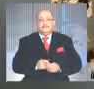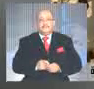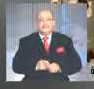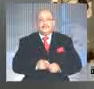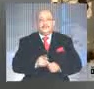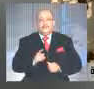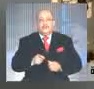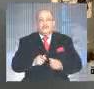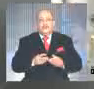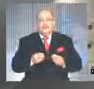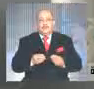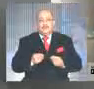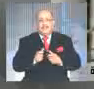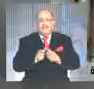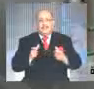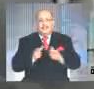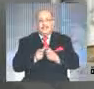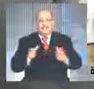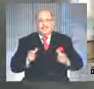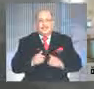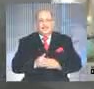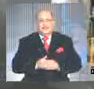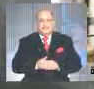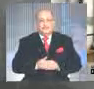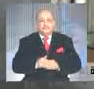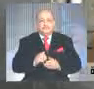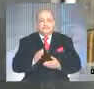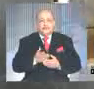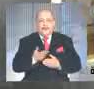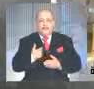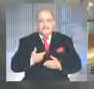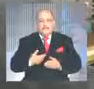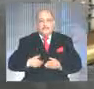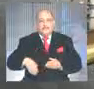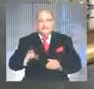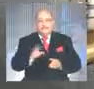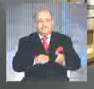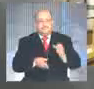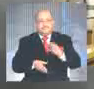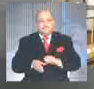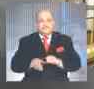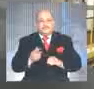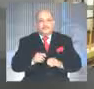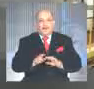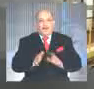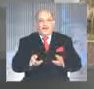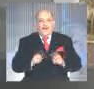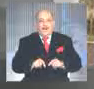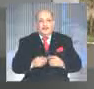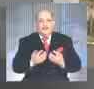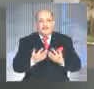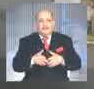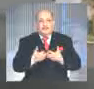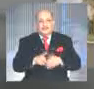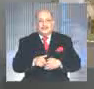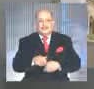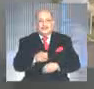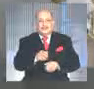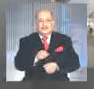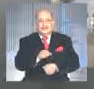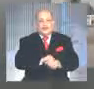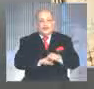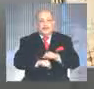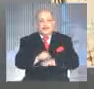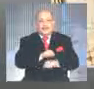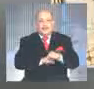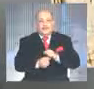للشركة. كما يعاني القطاع الصناعي هناك من غياب الاستثمارات وغياب المواكبة للتكنولوجيات العالمية، إلى جانب وضعية